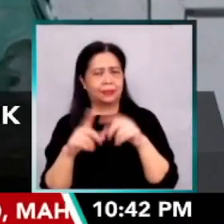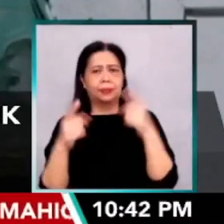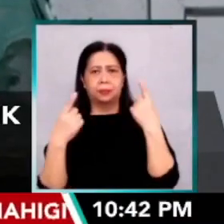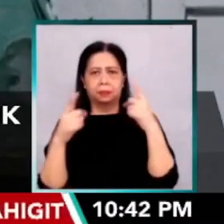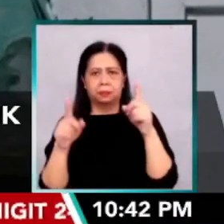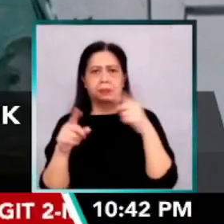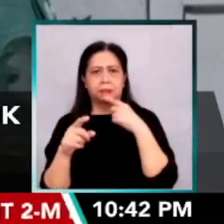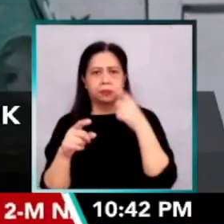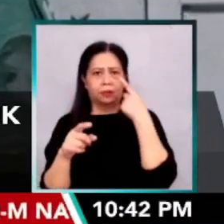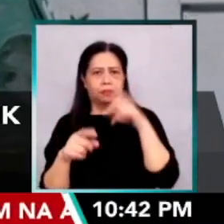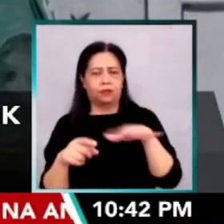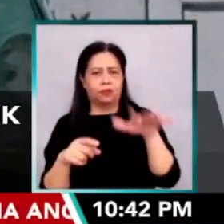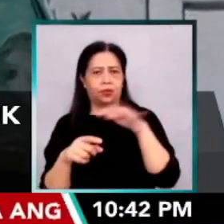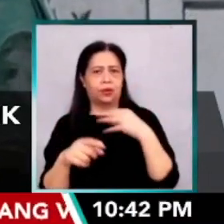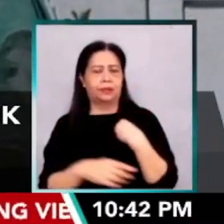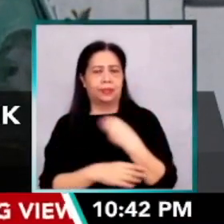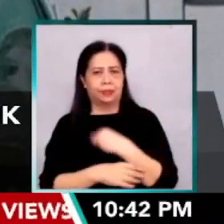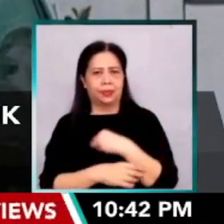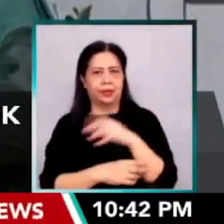sa mga miyembro ng